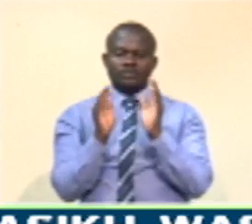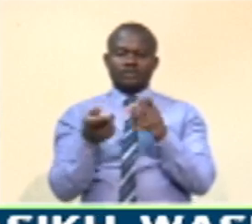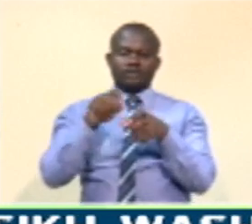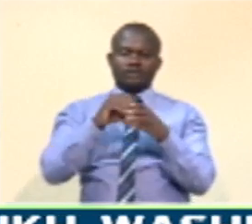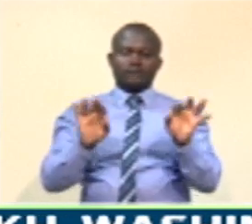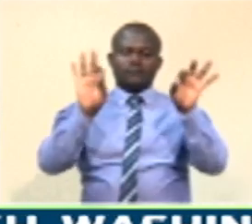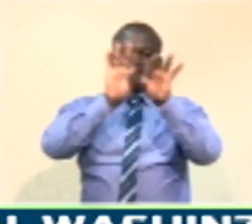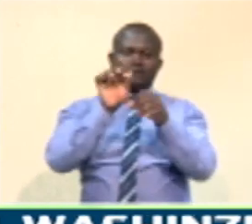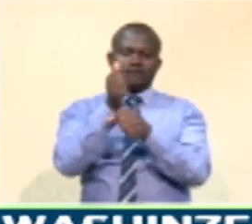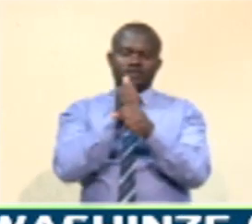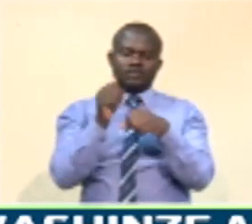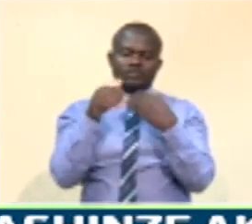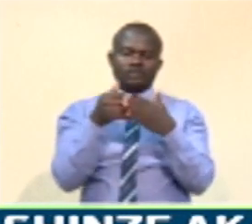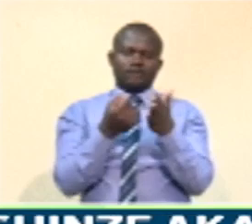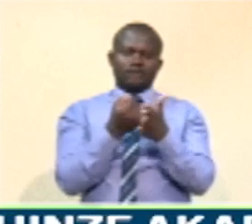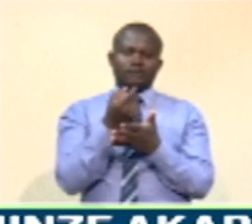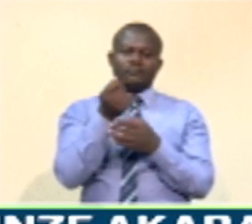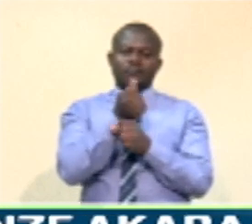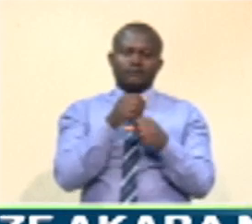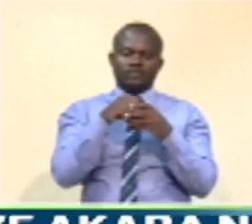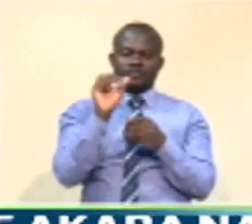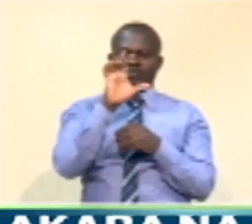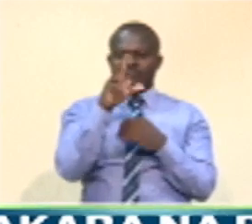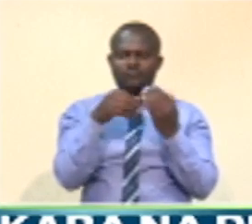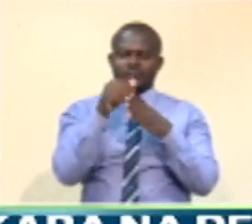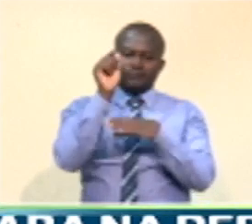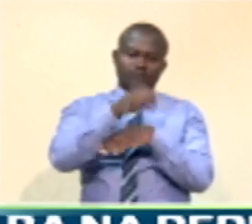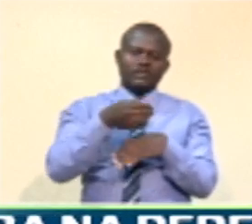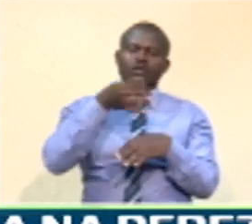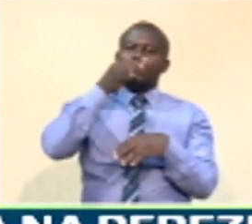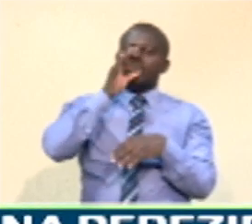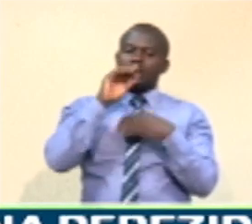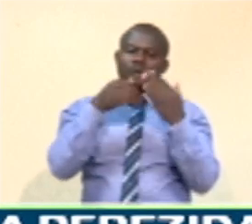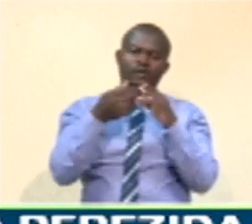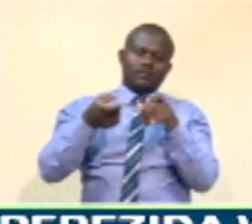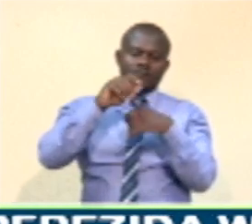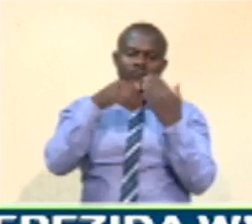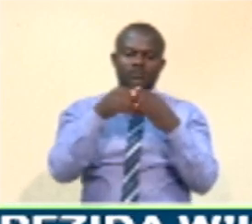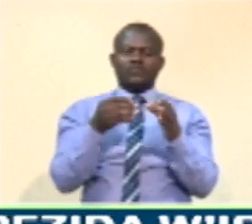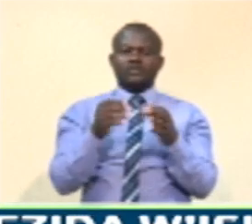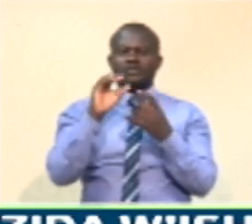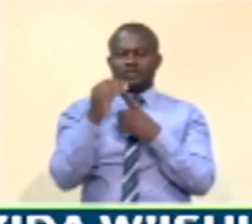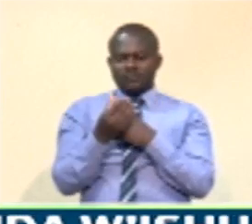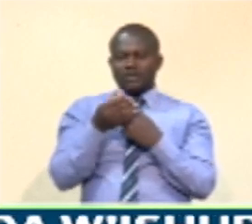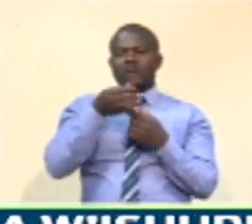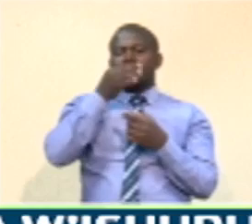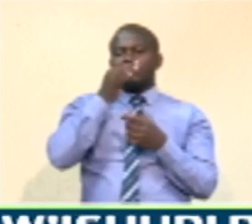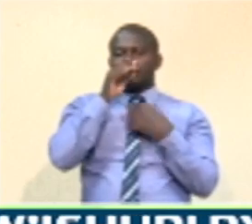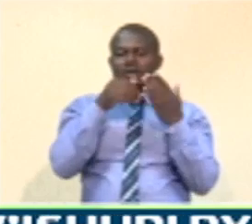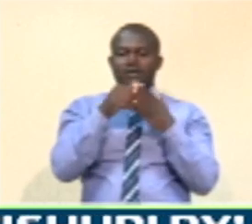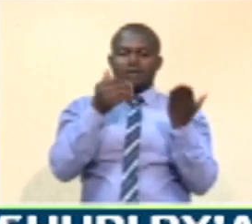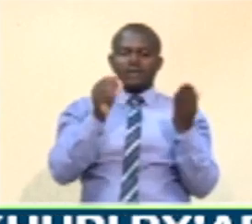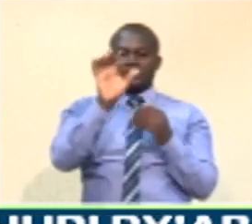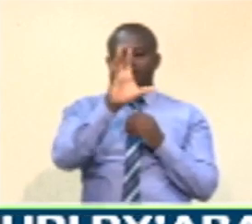agaciro ikawa no gutuma ikawa yo muri Afurika irushaho kunyobwa hongerwa umuco wo kunywa ikawa ku mugabane